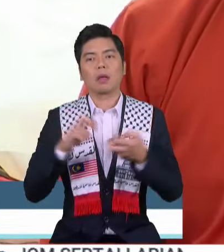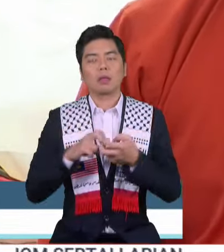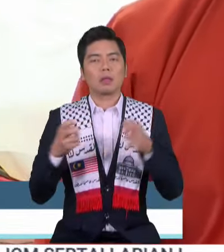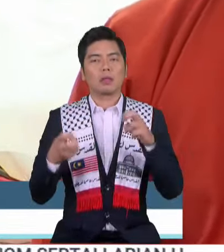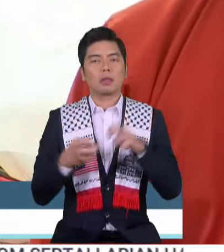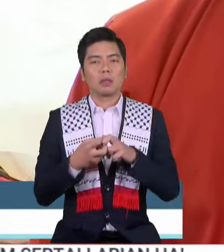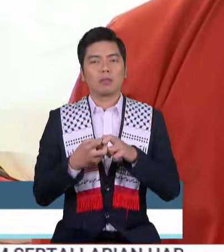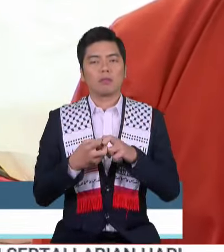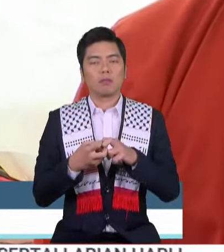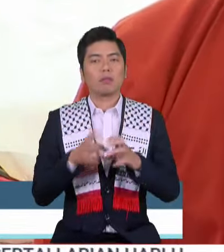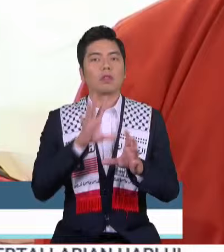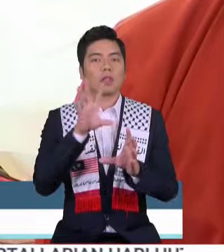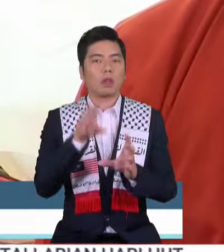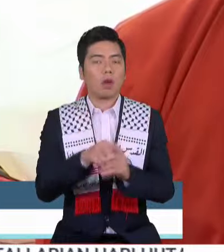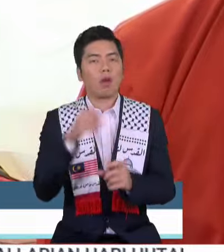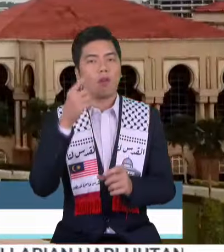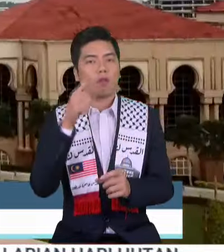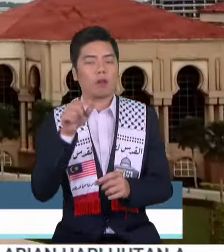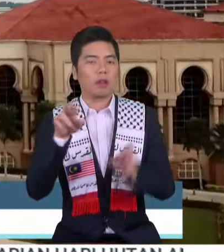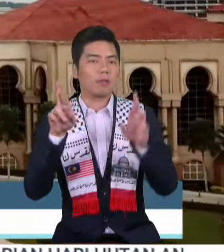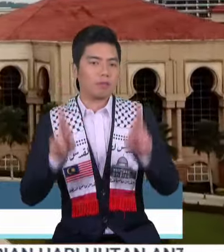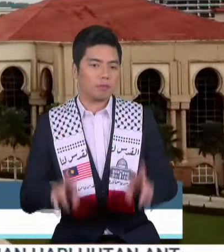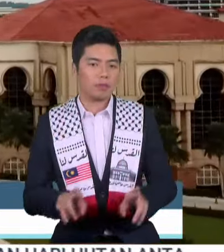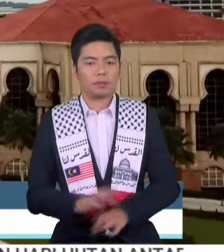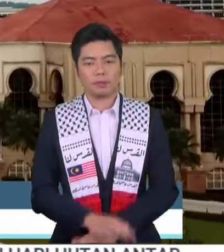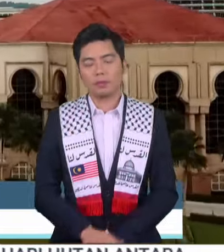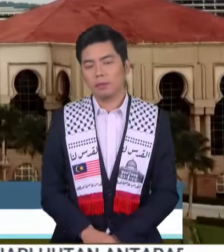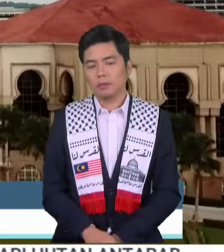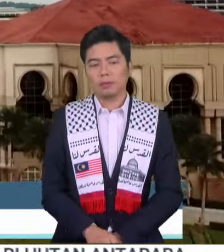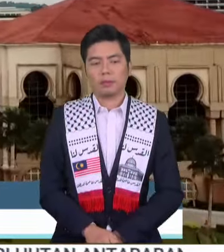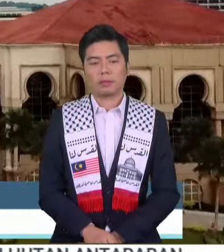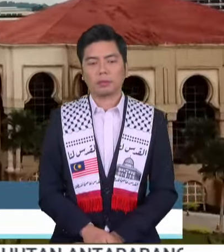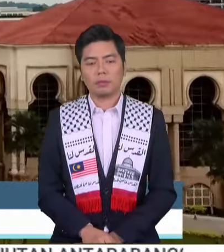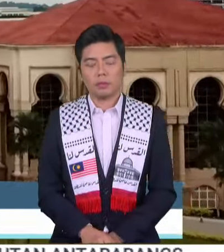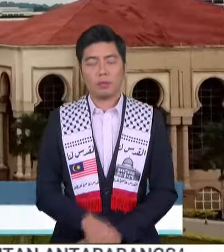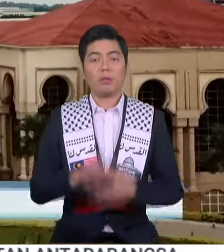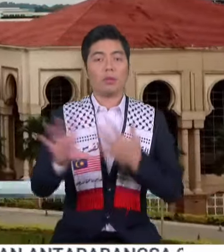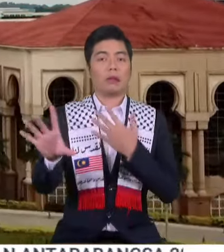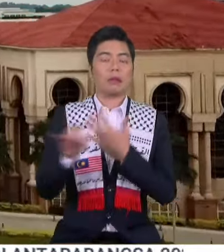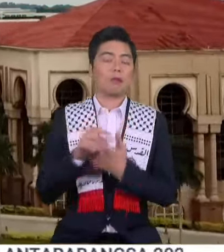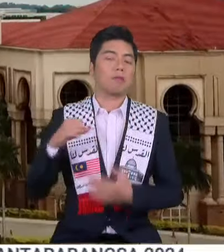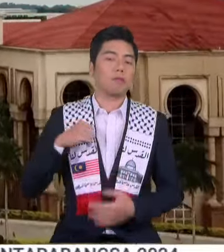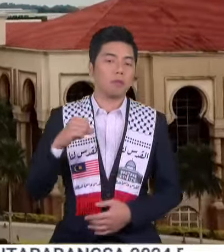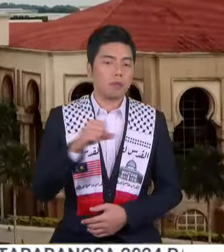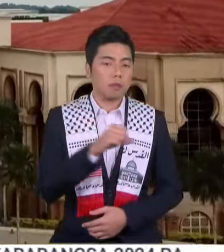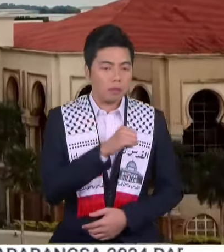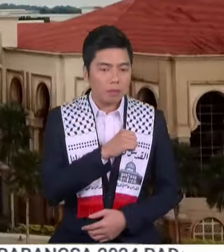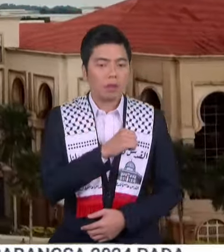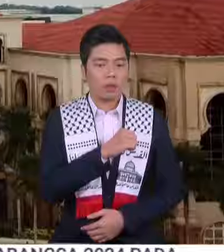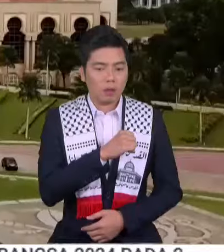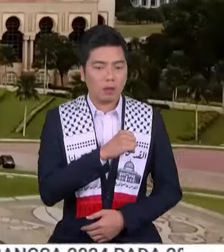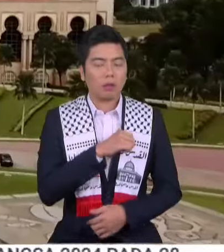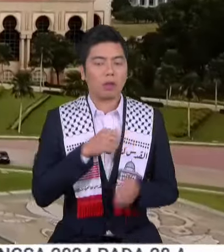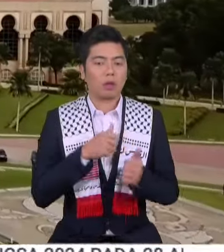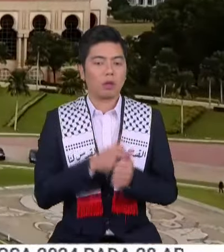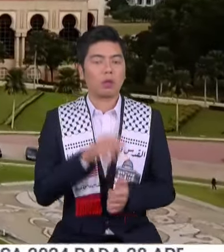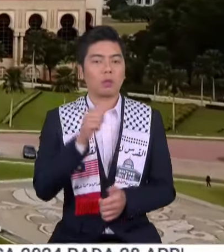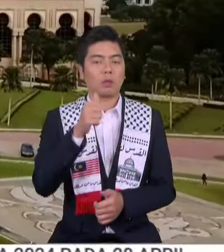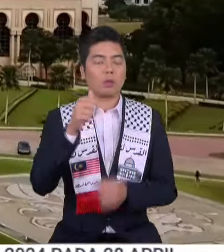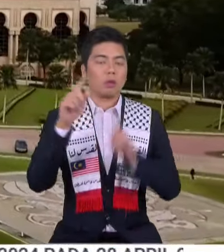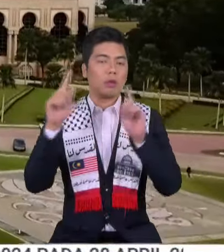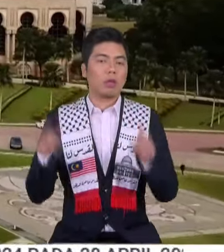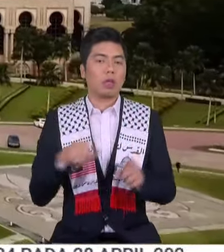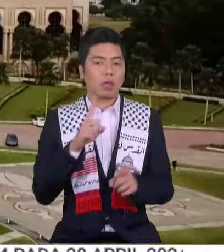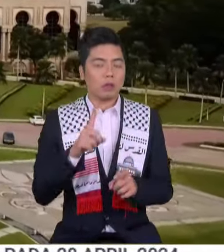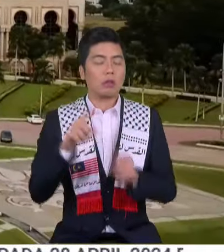melibatkan isu-isu rakyat di bawah ini. Pelantikan ahli majlis ini selaras Seksyen 10-1 dan